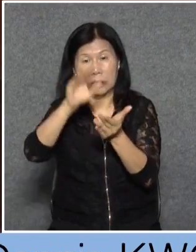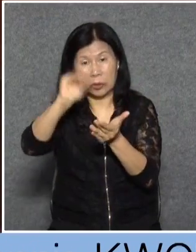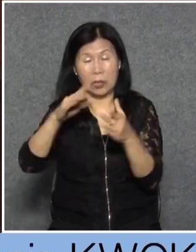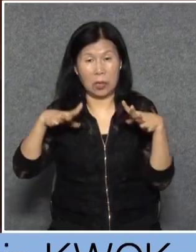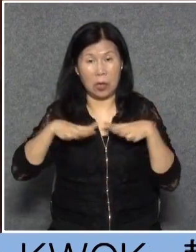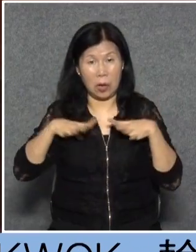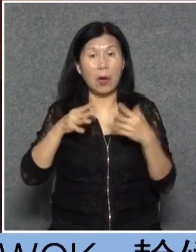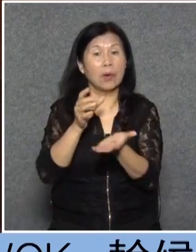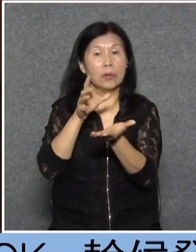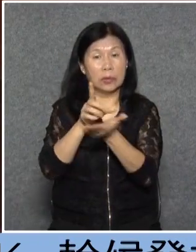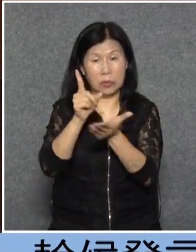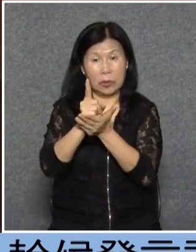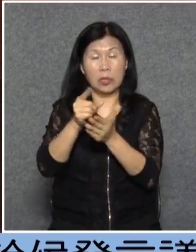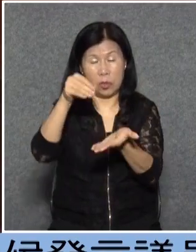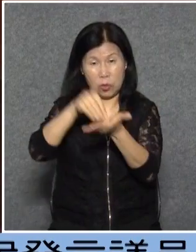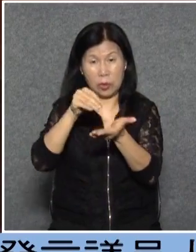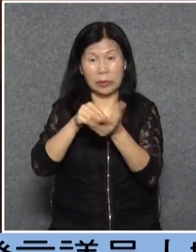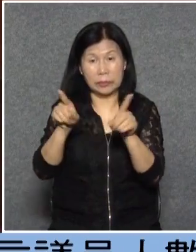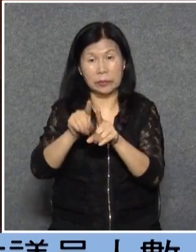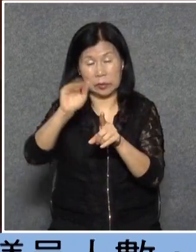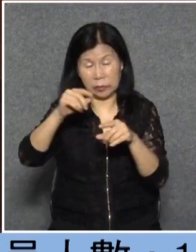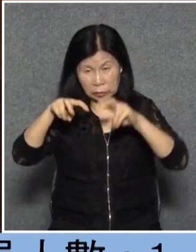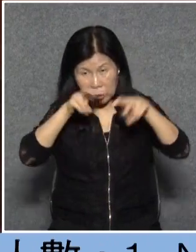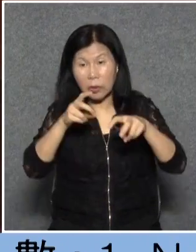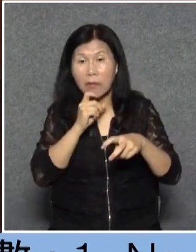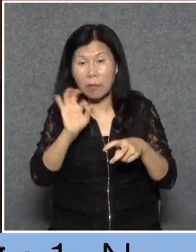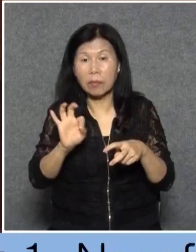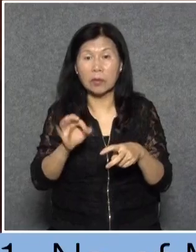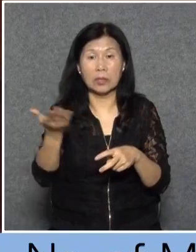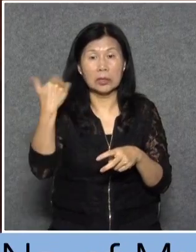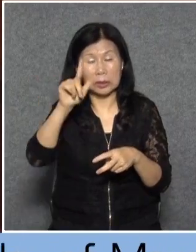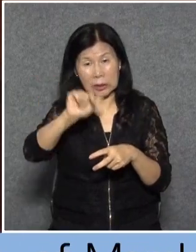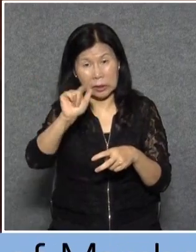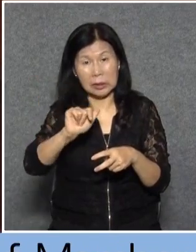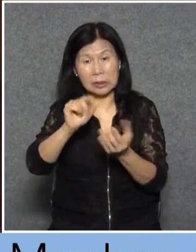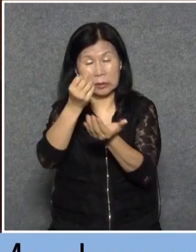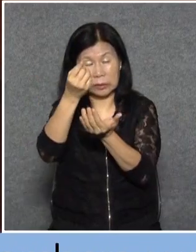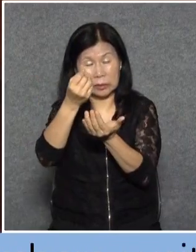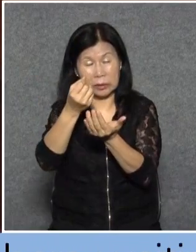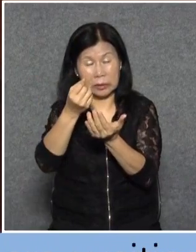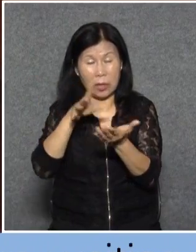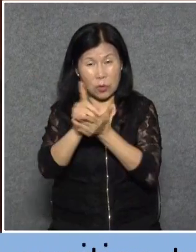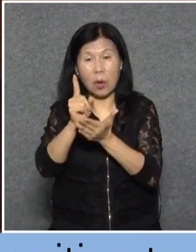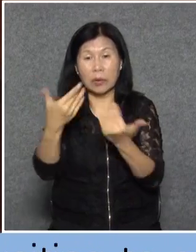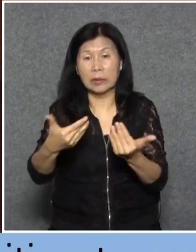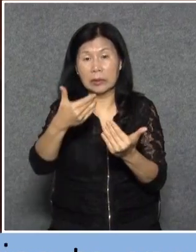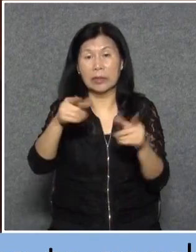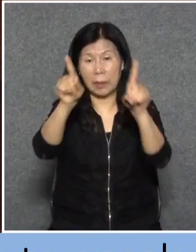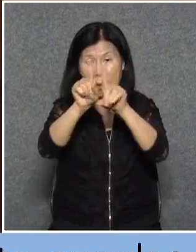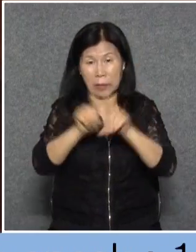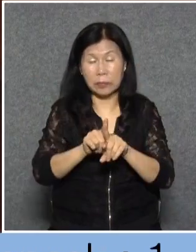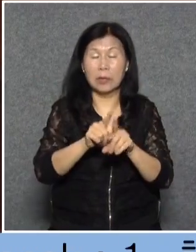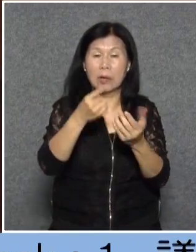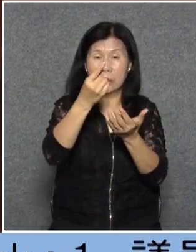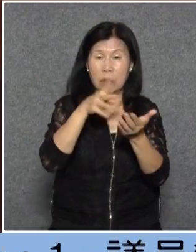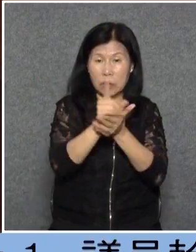專利規定實行這個實質的審查。而這個原授專利的制度就跟現行的標準專利